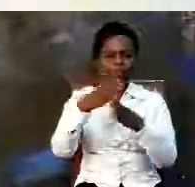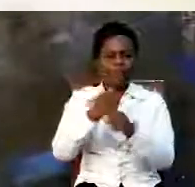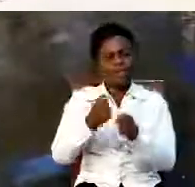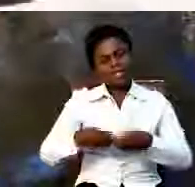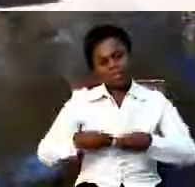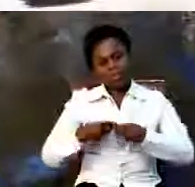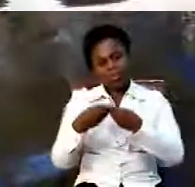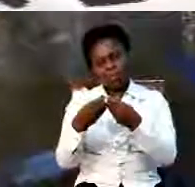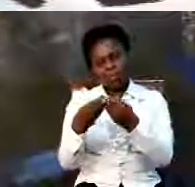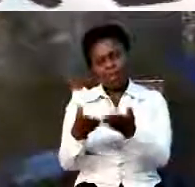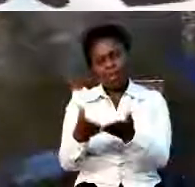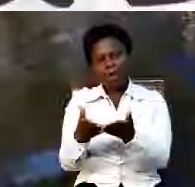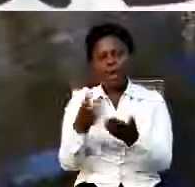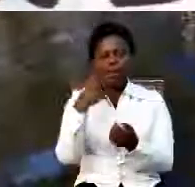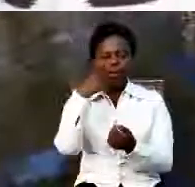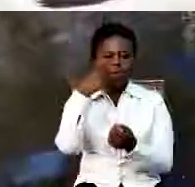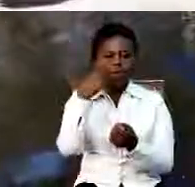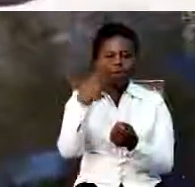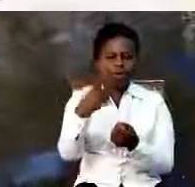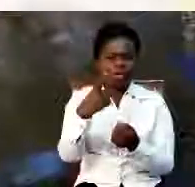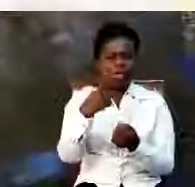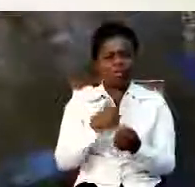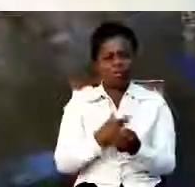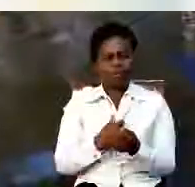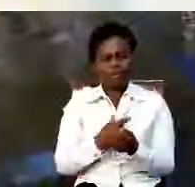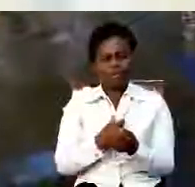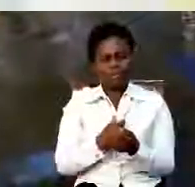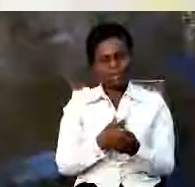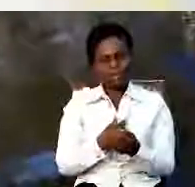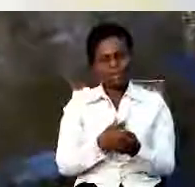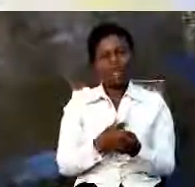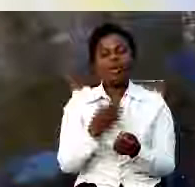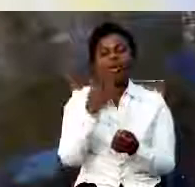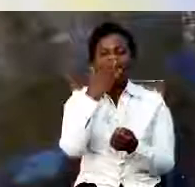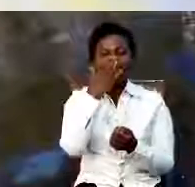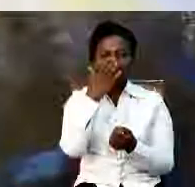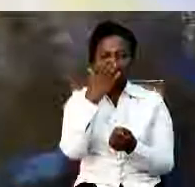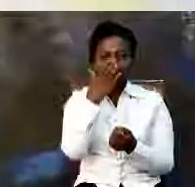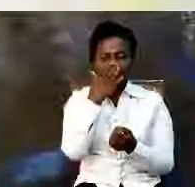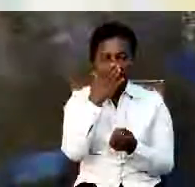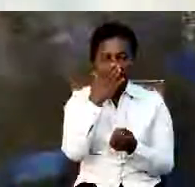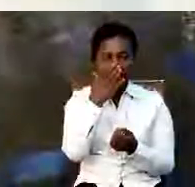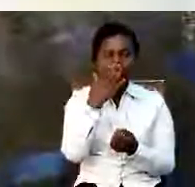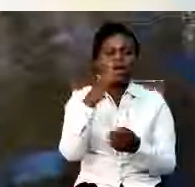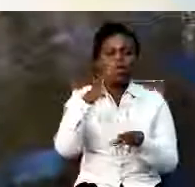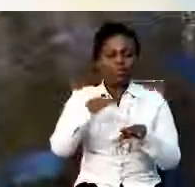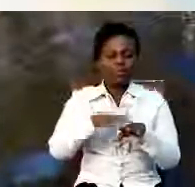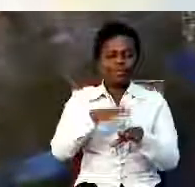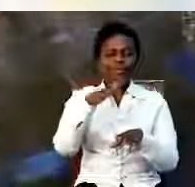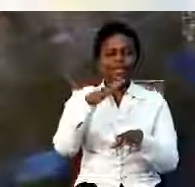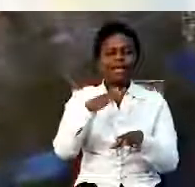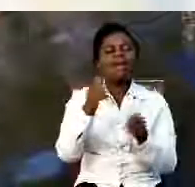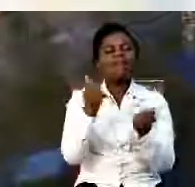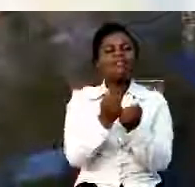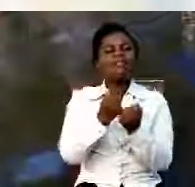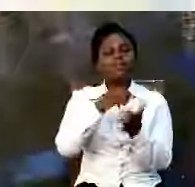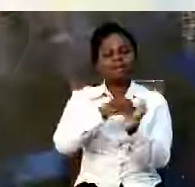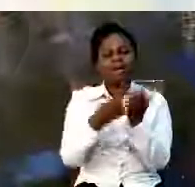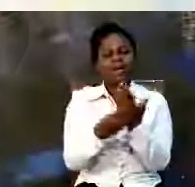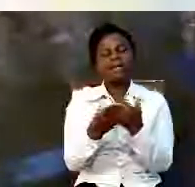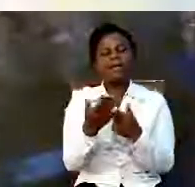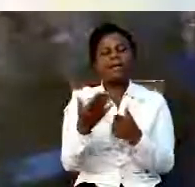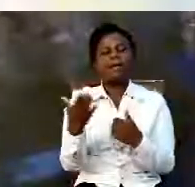kupewa, anataka kuona, anataka kuhisi, anataka kunusa, anataka kugusa? Ni vitu gani